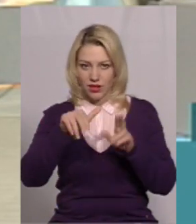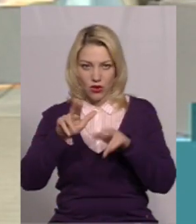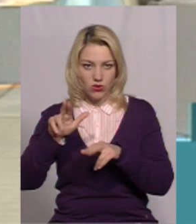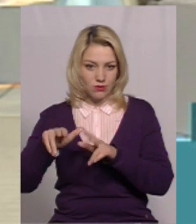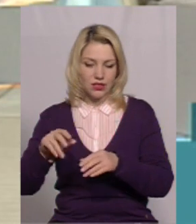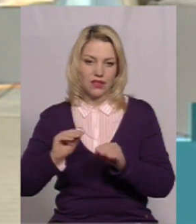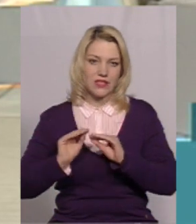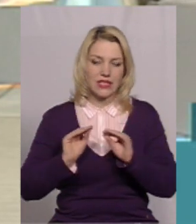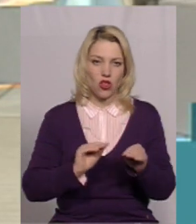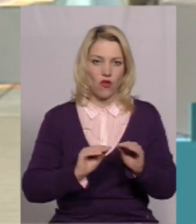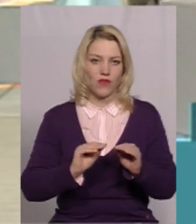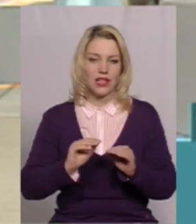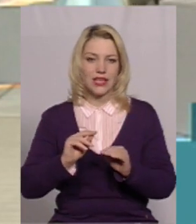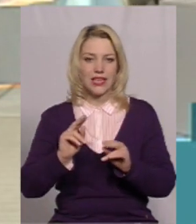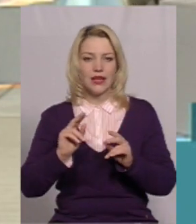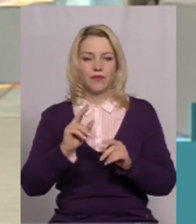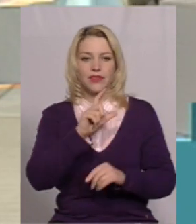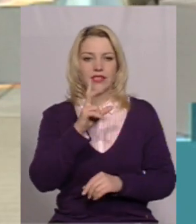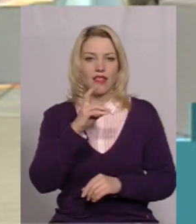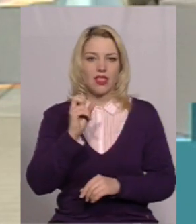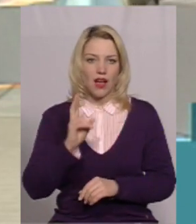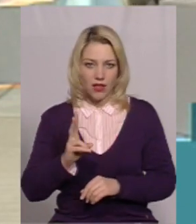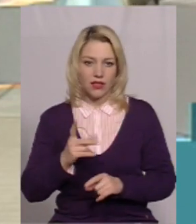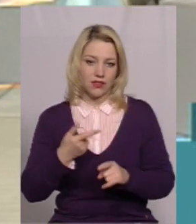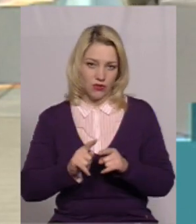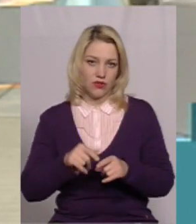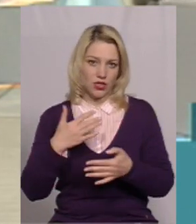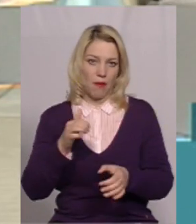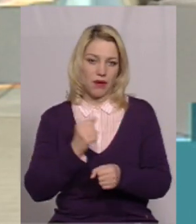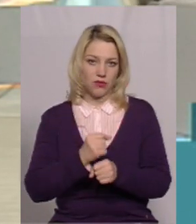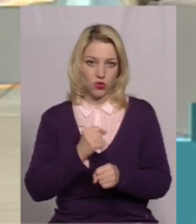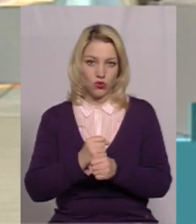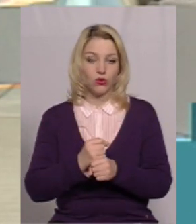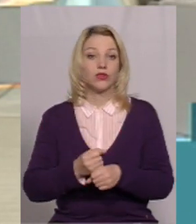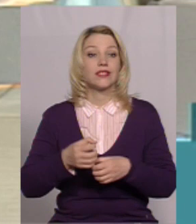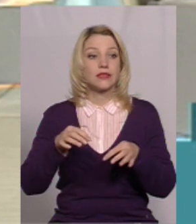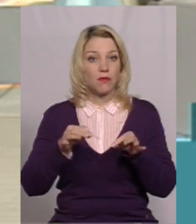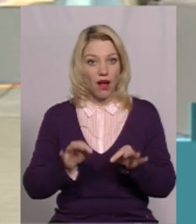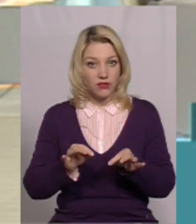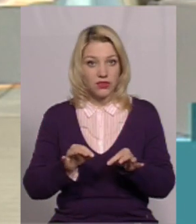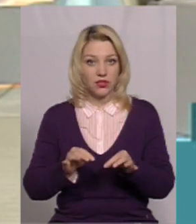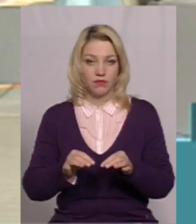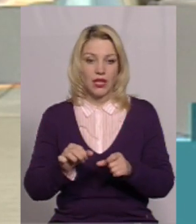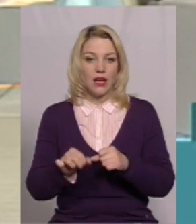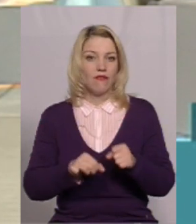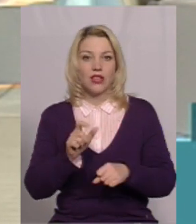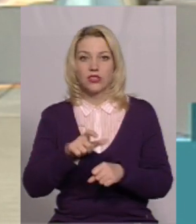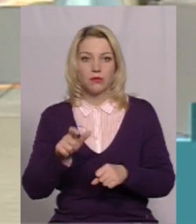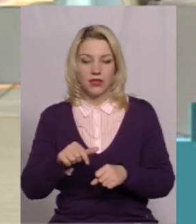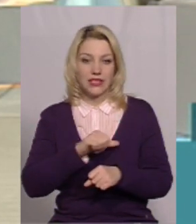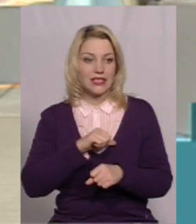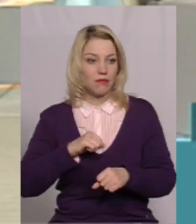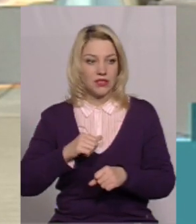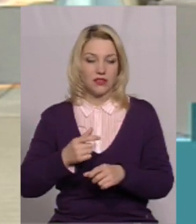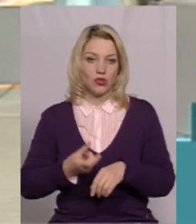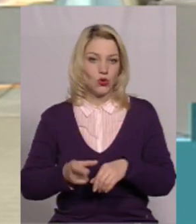встановили знаки необхідні, і воно вже працює. Насправді, велосипедисти самі дуже